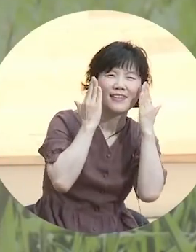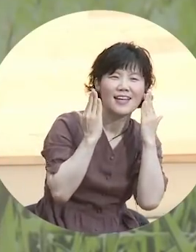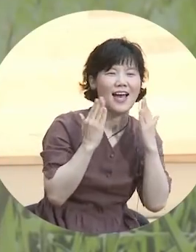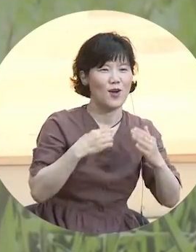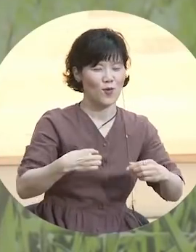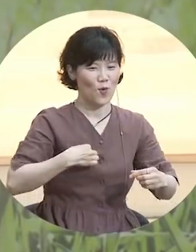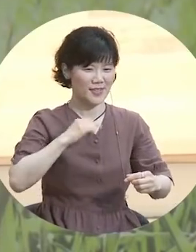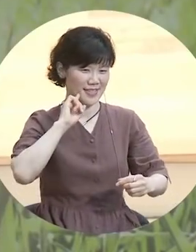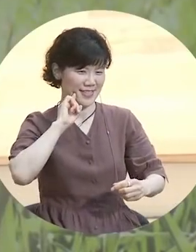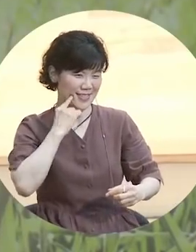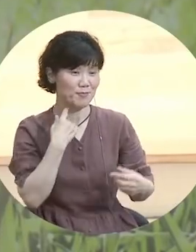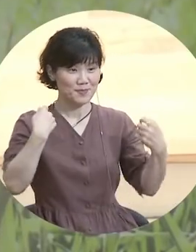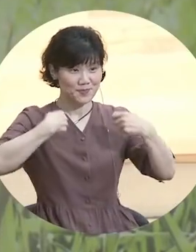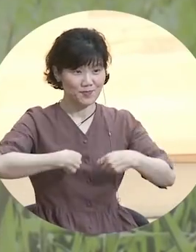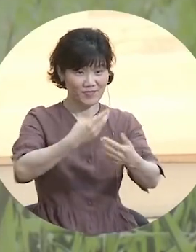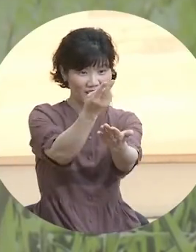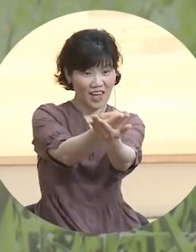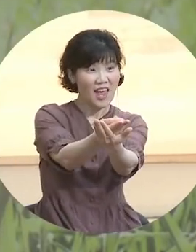그대로 해놔도